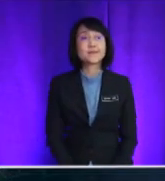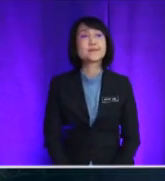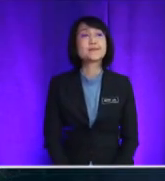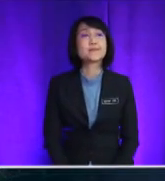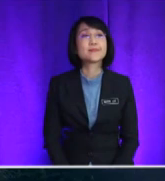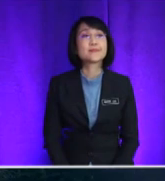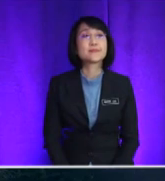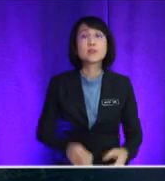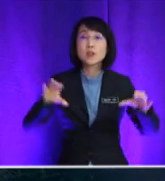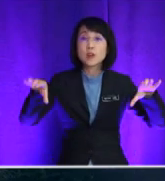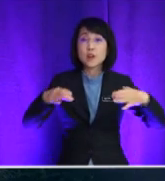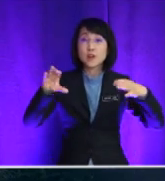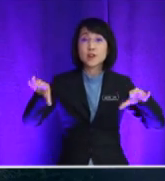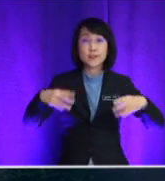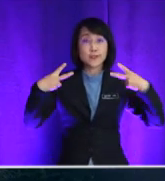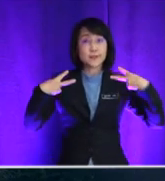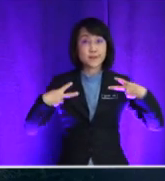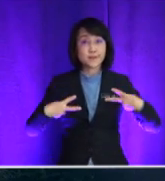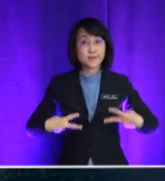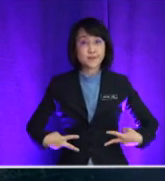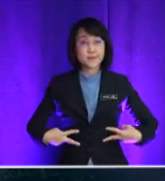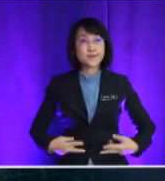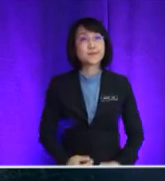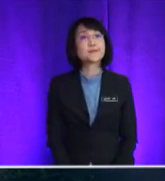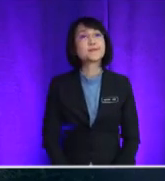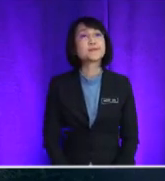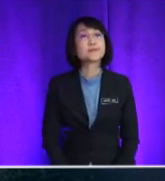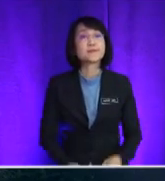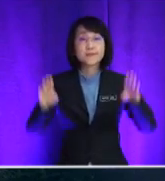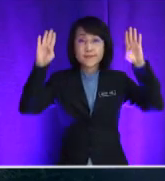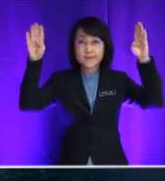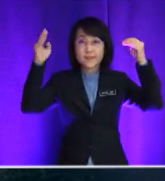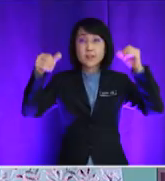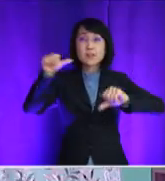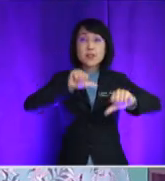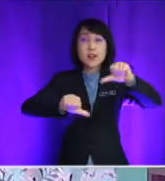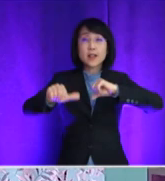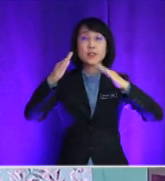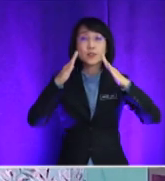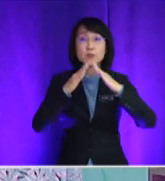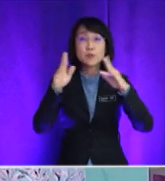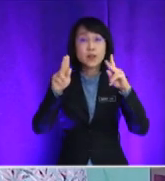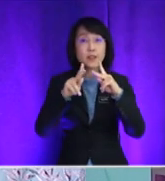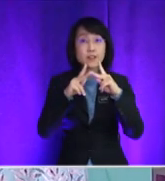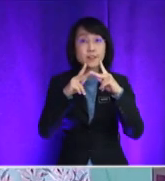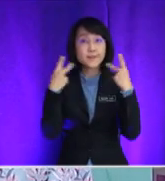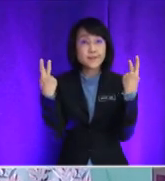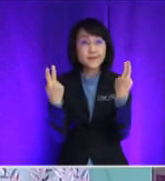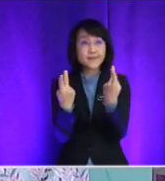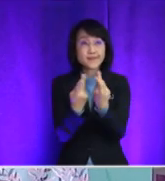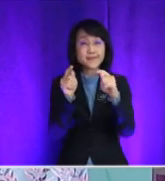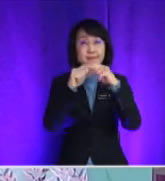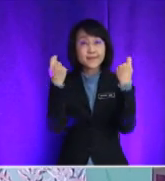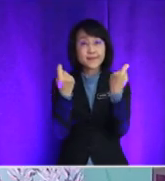penghasilan rompi hari ini dalam mata pelajaran sains rumah tangga dan dari tingkatan